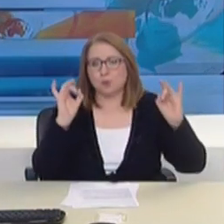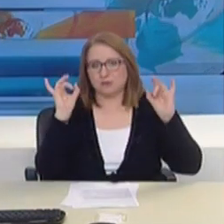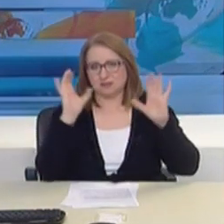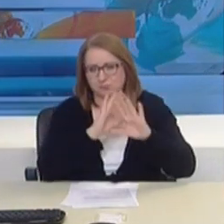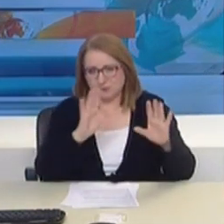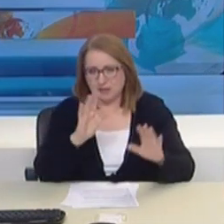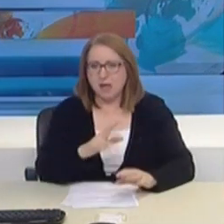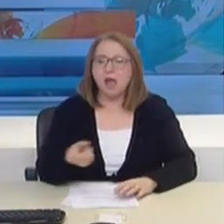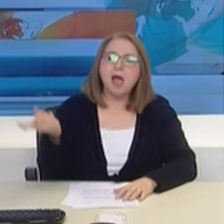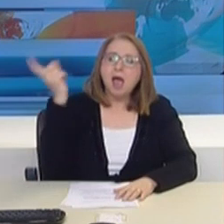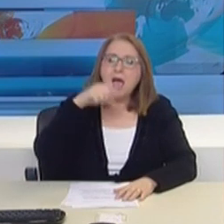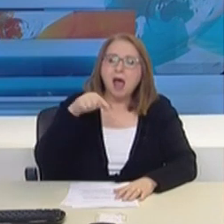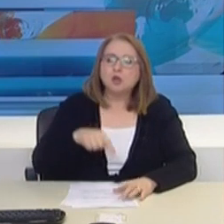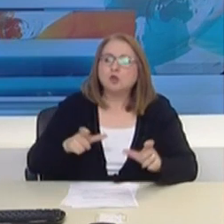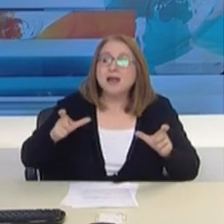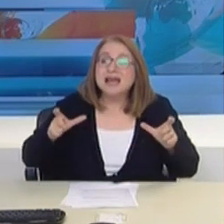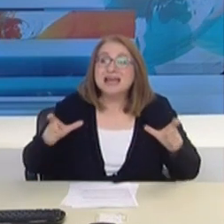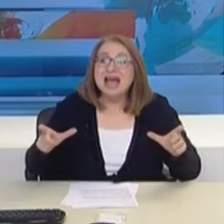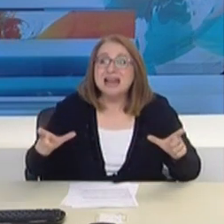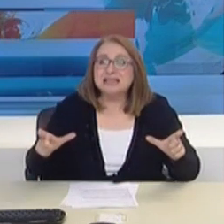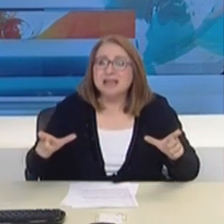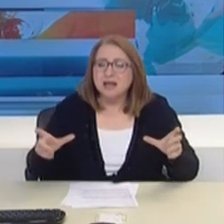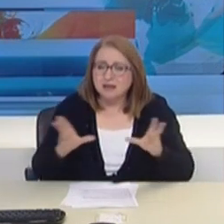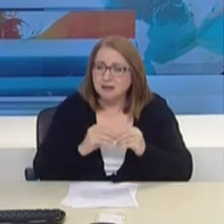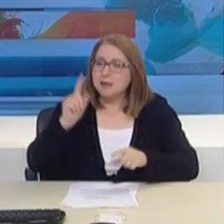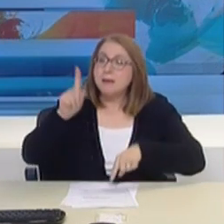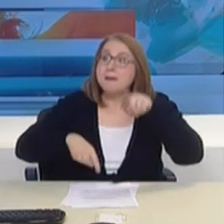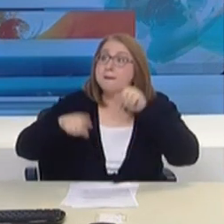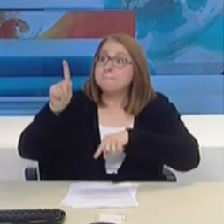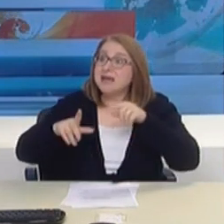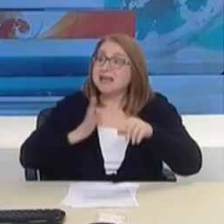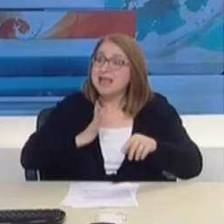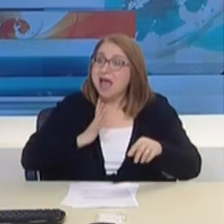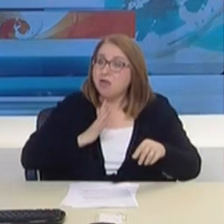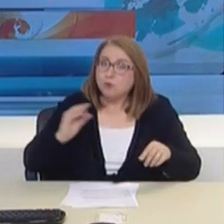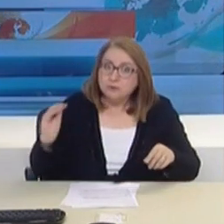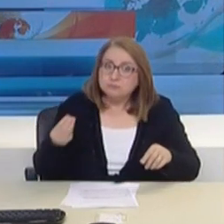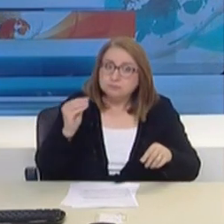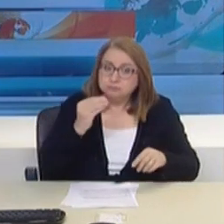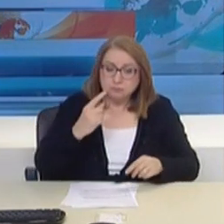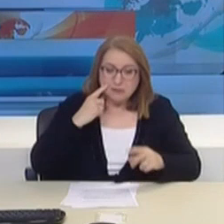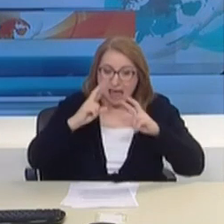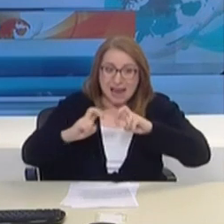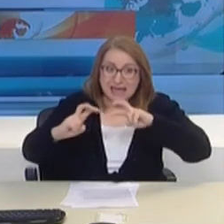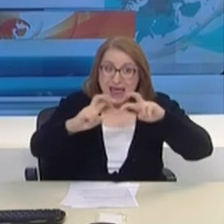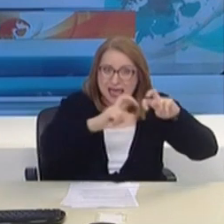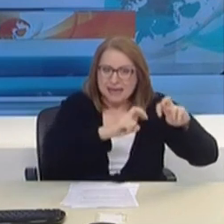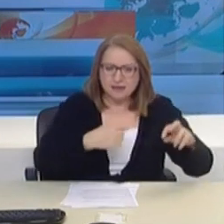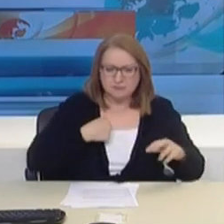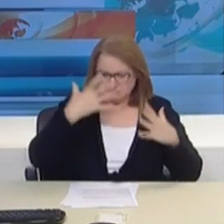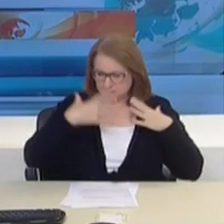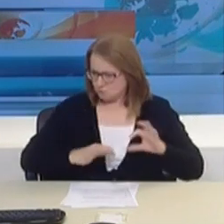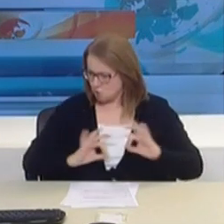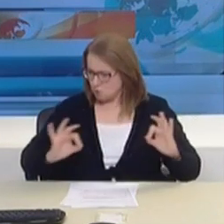μας ασυμπτωματικούς που είχαν χαρακτηριστεί θετικοί. Έγιναν 34 έλεγχοι και ευτυχώς βρέθηκαν και